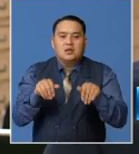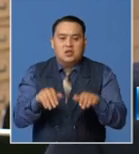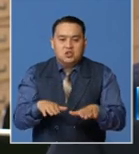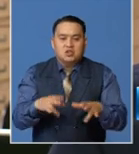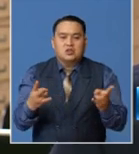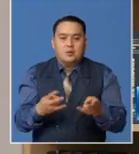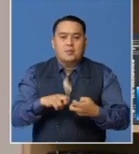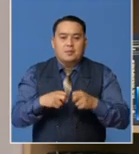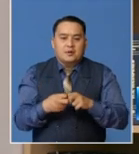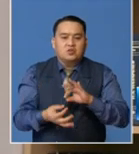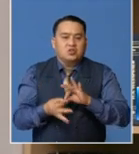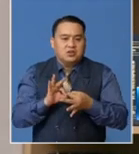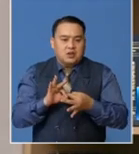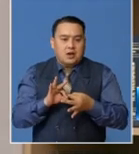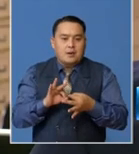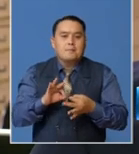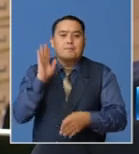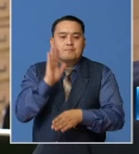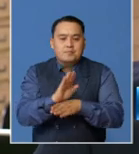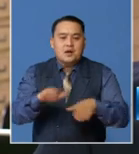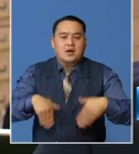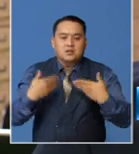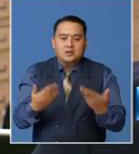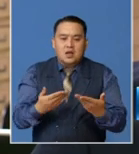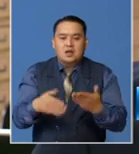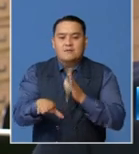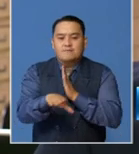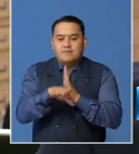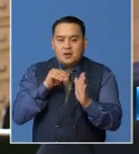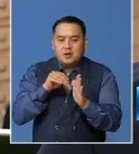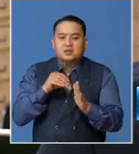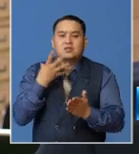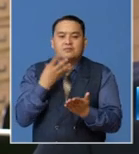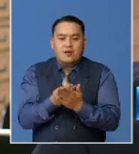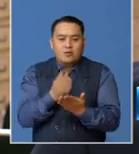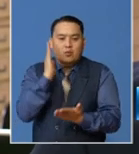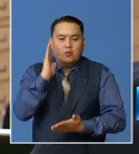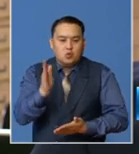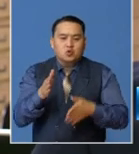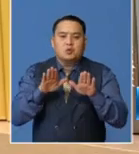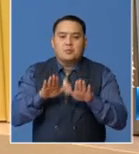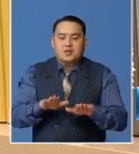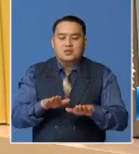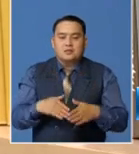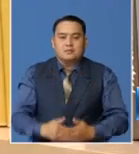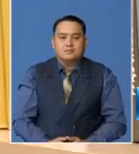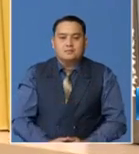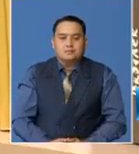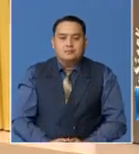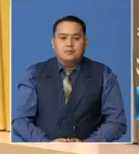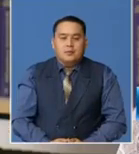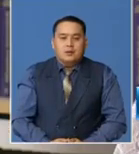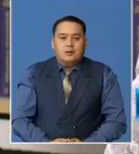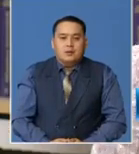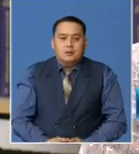эту проблему досконально послание поможет молодежи определиться с будущим местом в этой жизнь как сегодня